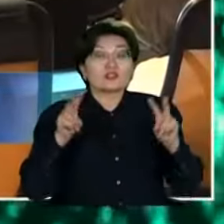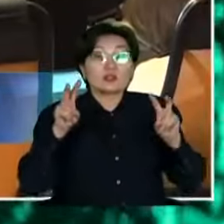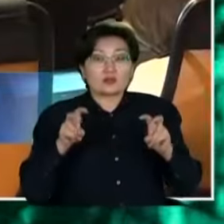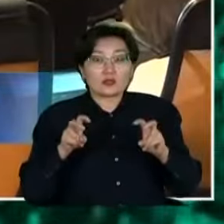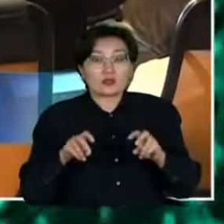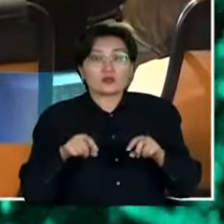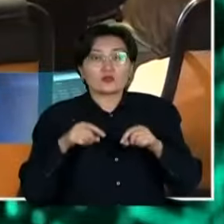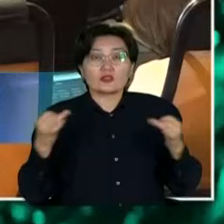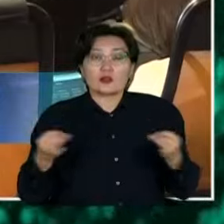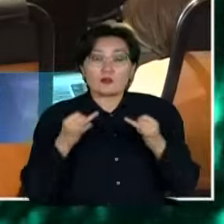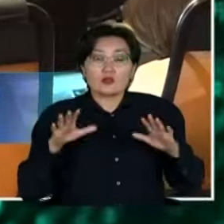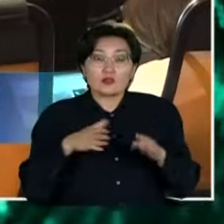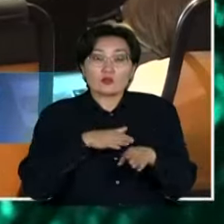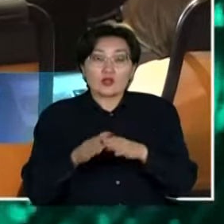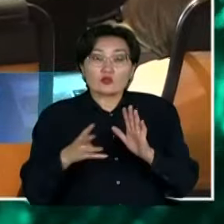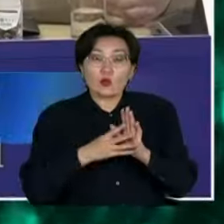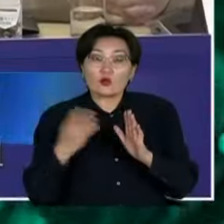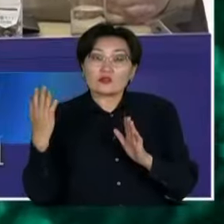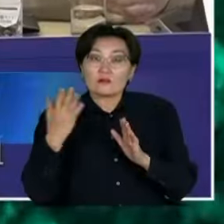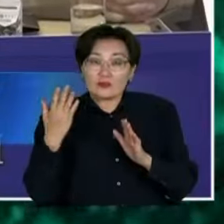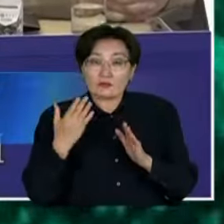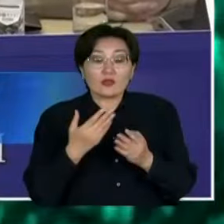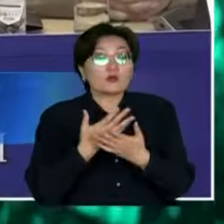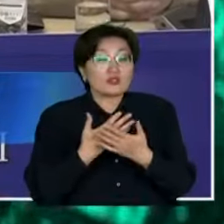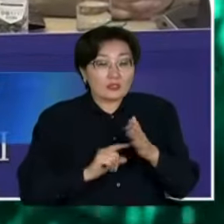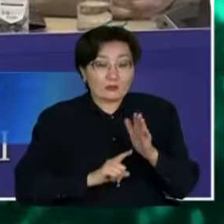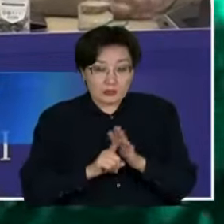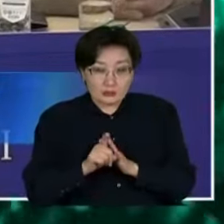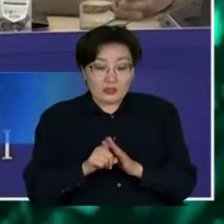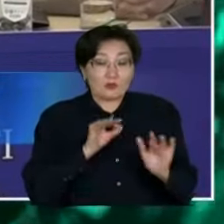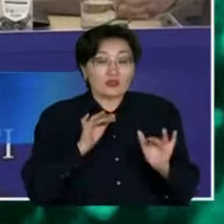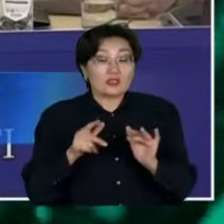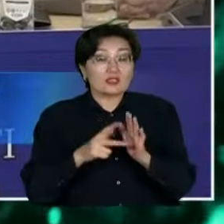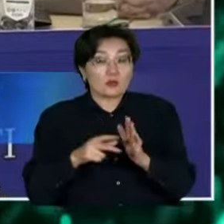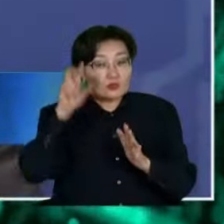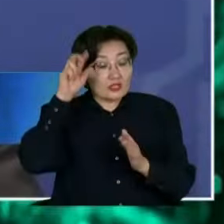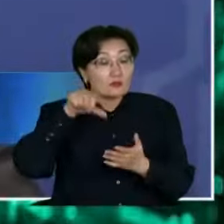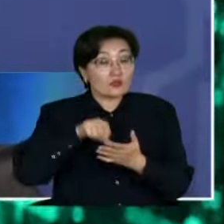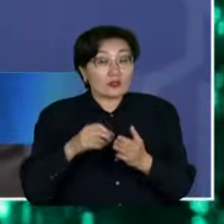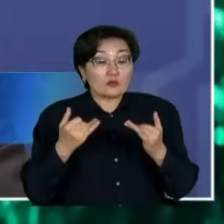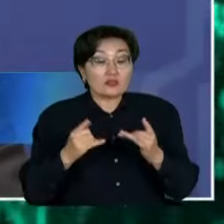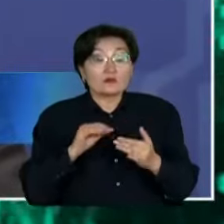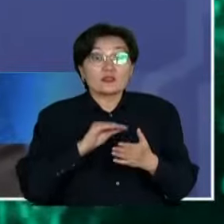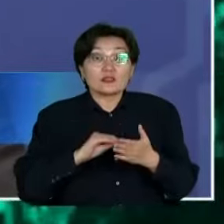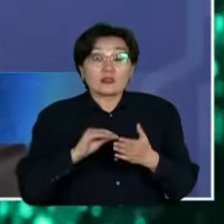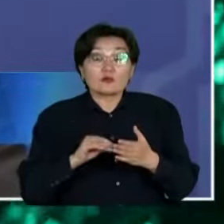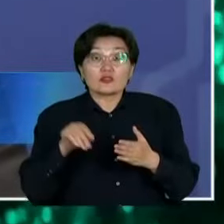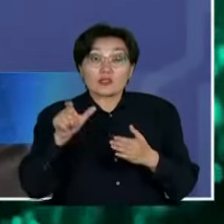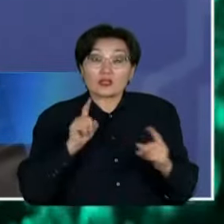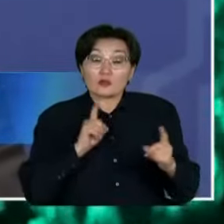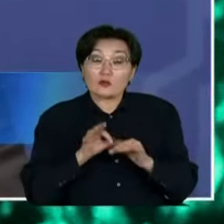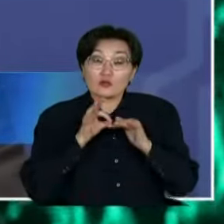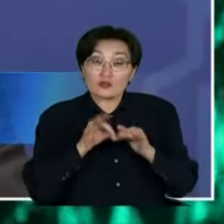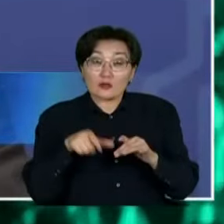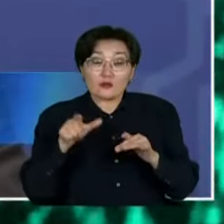шытырман оқиғаларға толы 9 фильм көпшілік назарына ұсынылады. Ал іс-шараға 8 мемлекет қатысады. Бүгін баспасөз конференциясын